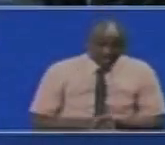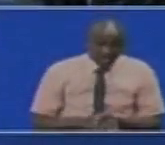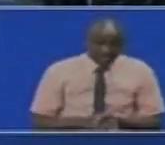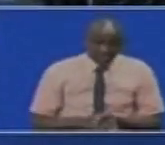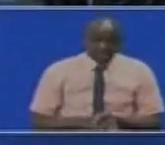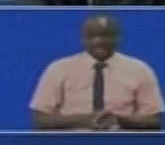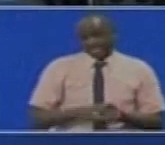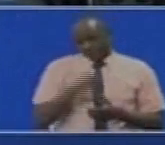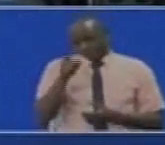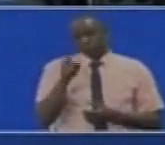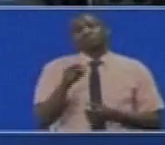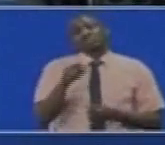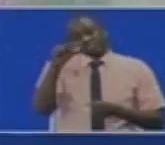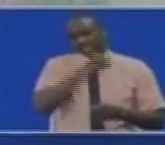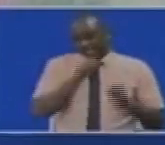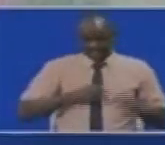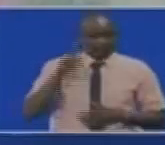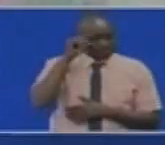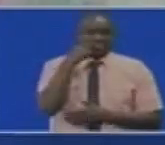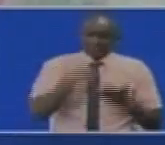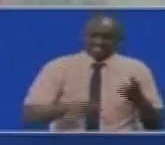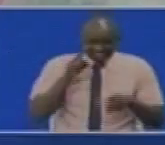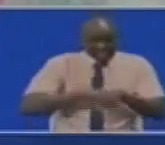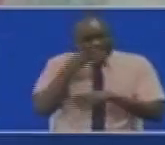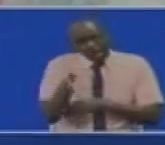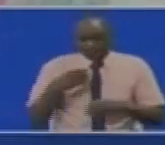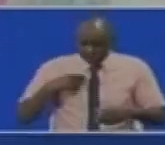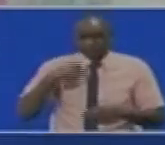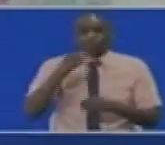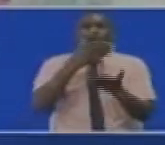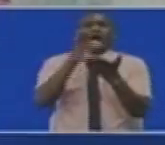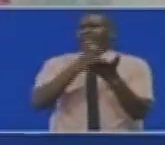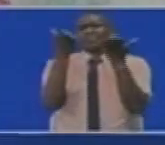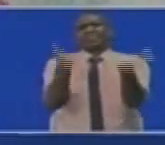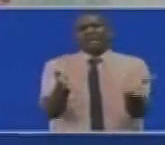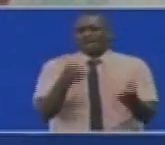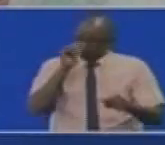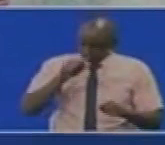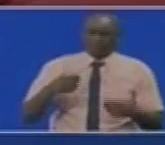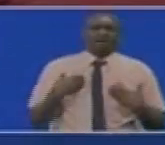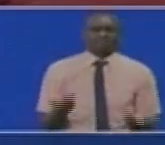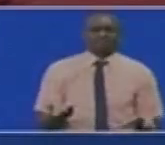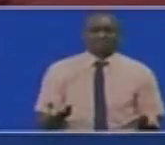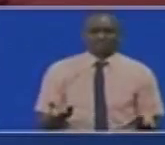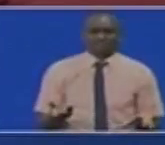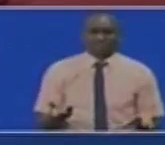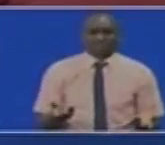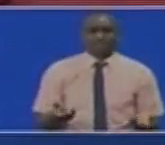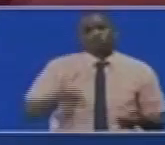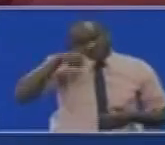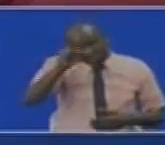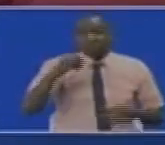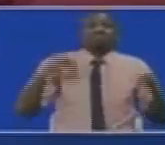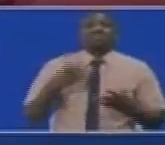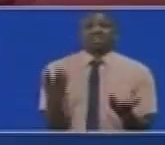Omar anasema wakati huu wa siasa, watu wanaweza kumiliki ulinzi na silaha nyingi kuliko inavyohitajika. Sasa wewe